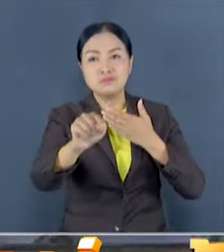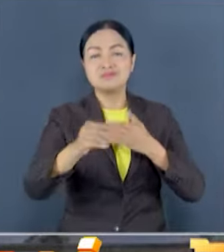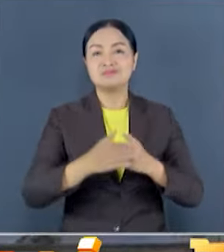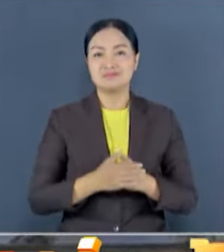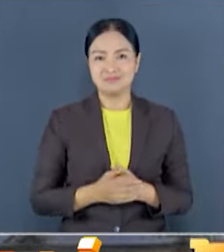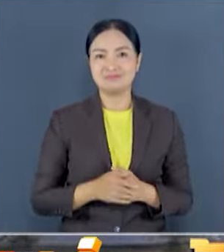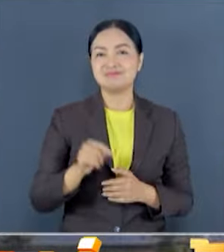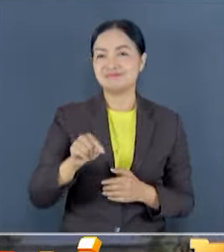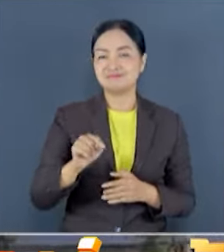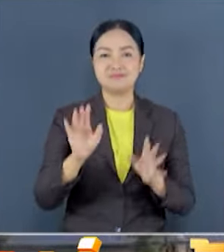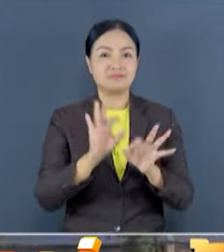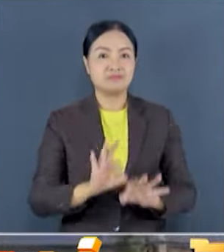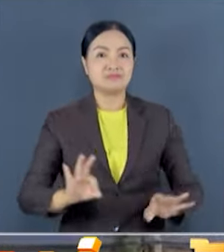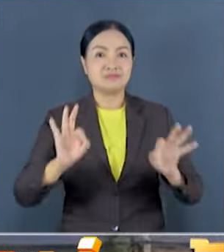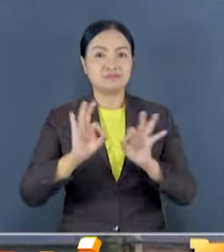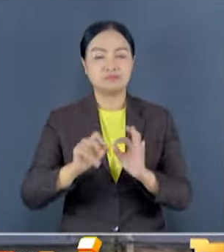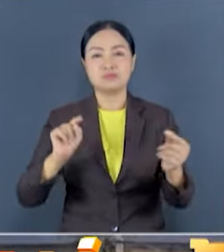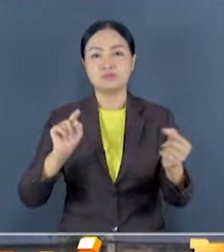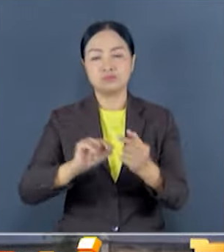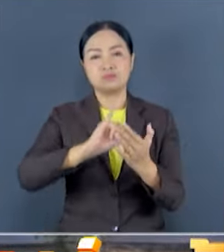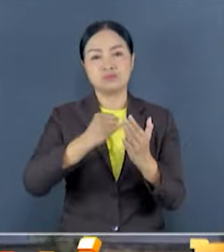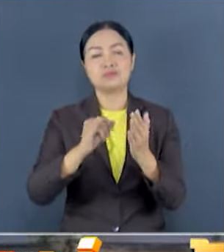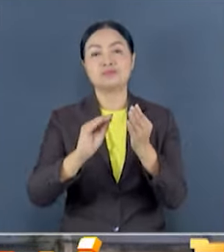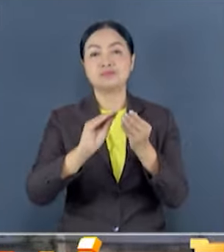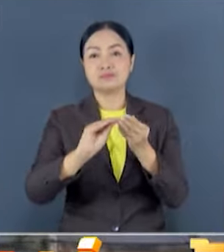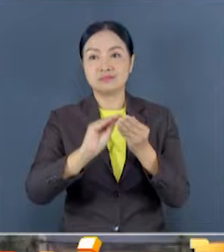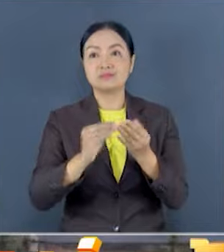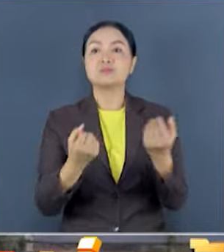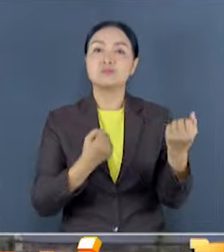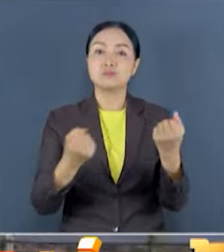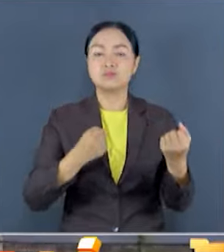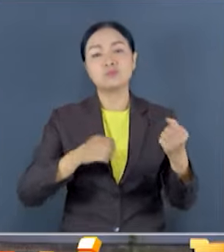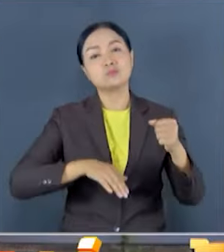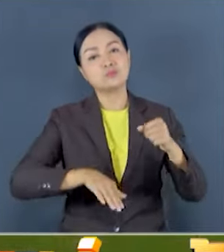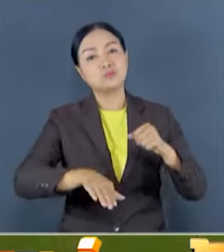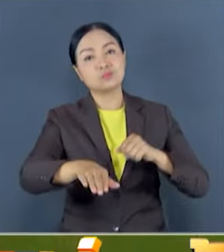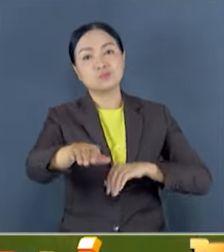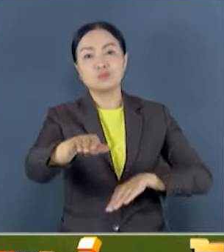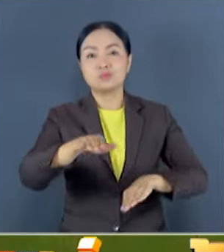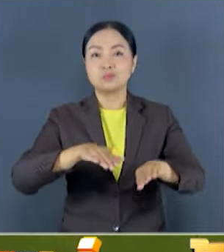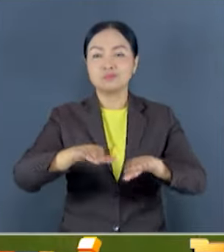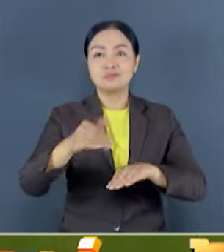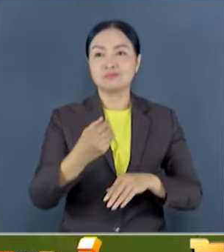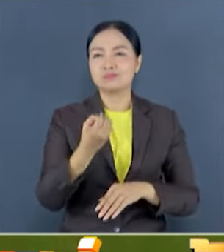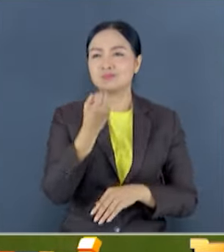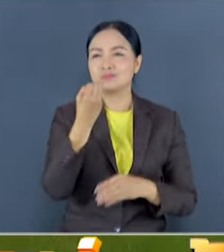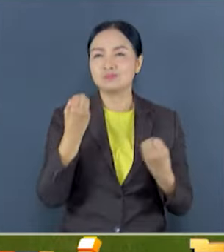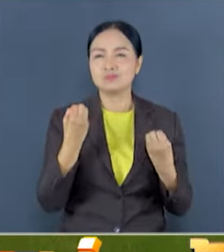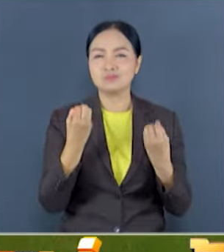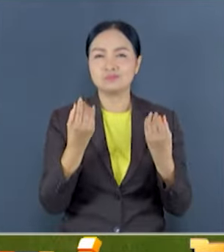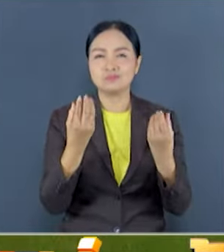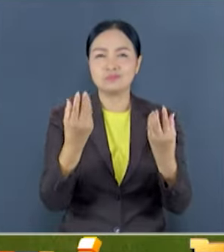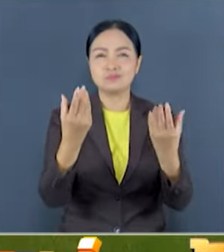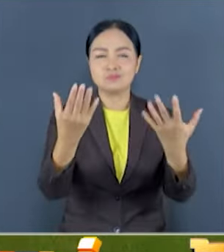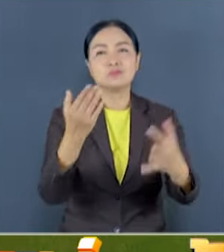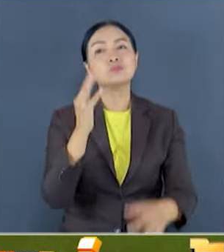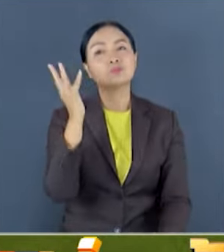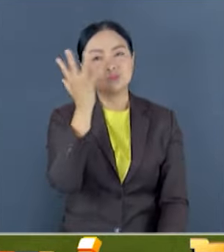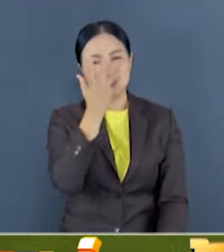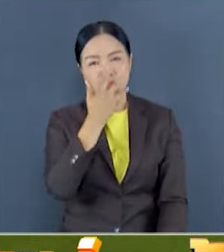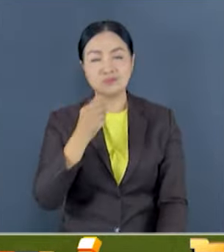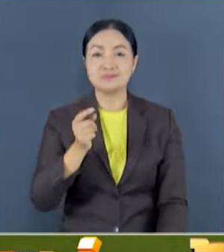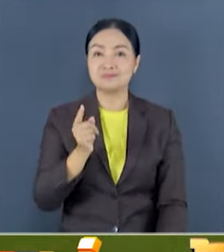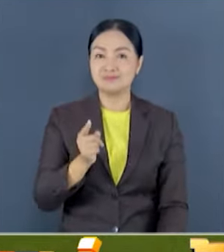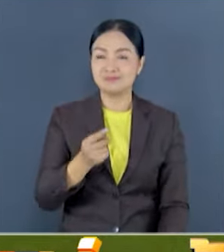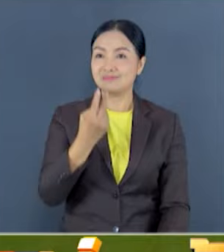นสายสำคัญของฉะเชิงเทราเหมือนกันรถก็มีพี่น้องประชาชนสัญจรผ่านไปมาแต่ดอกไม้สวยแบบนี้นี่ขนาดเราดูมุมสูงนะหลายคนเล